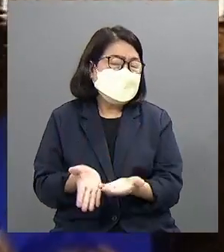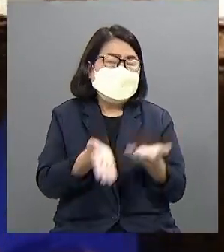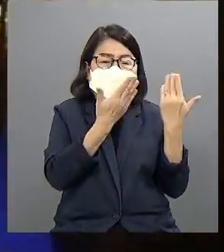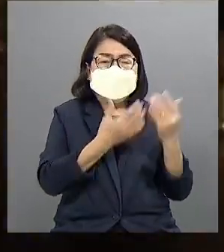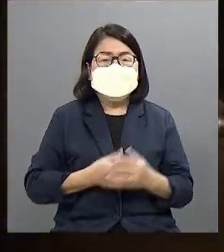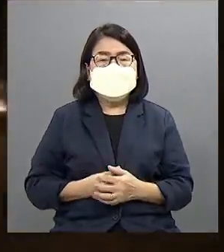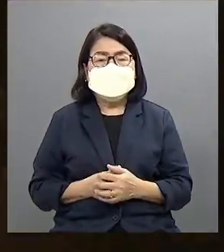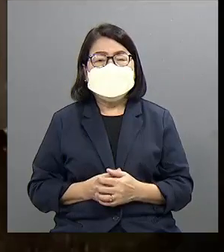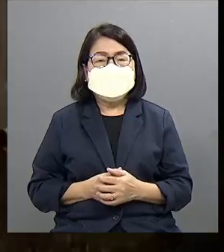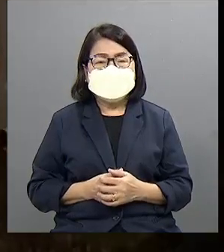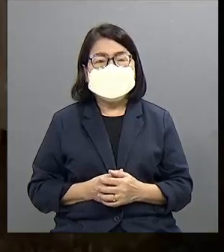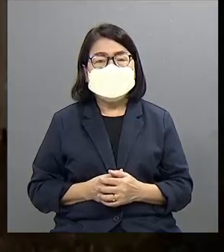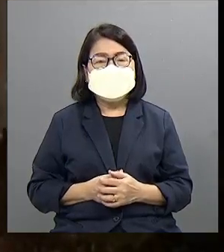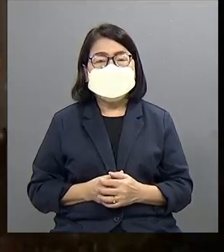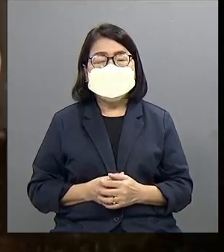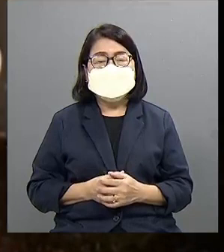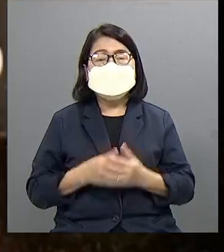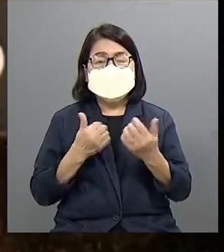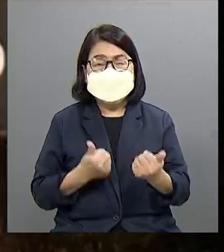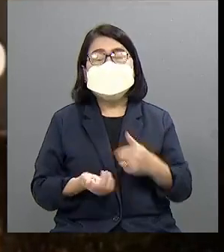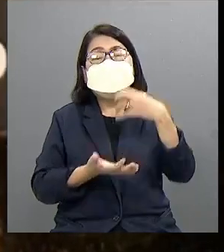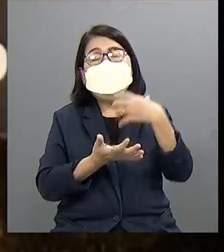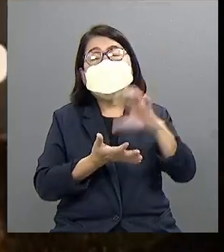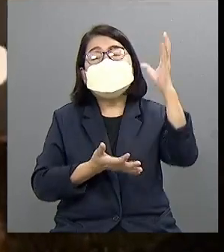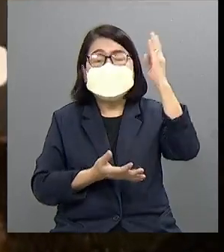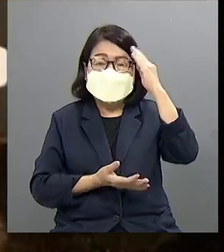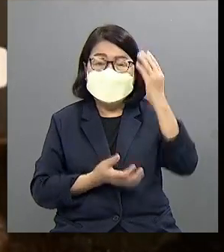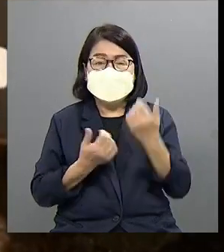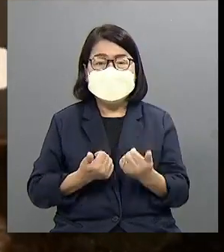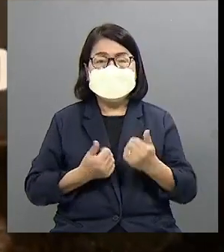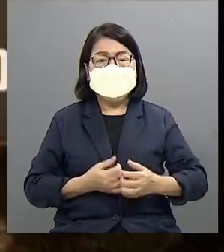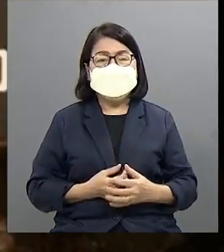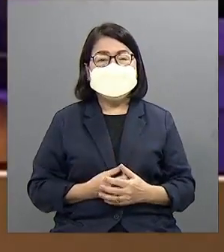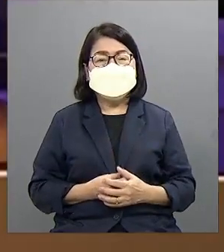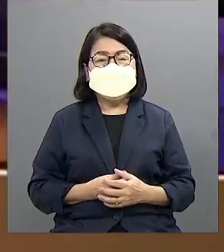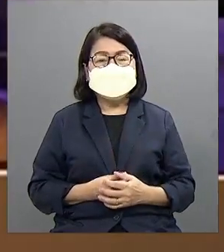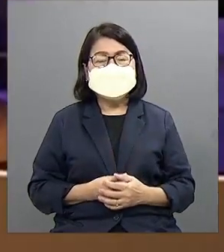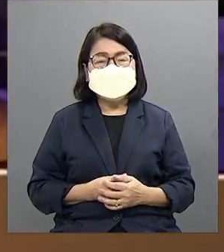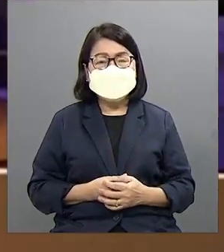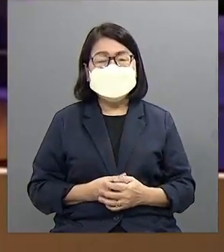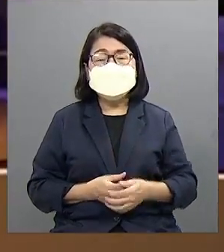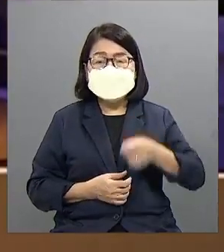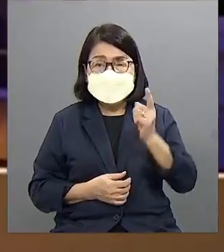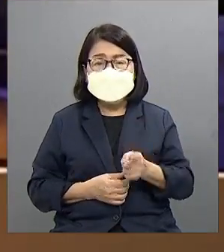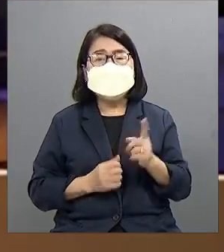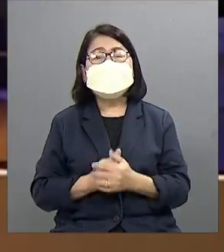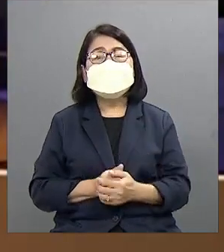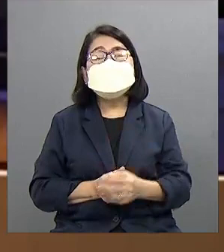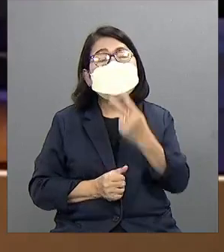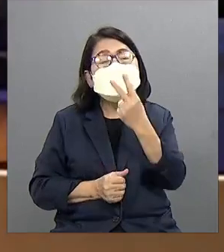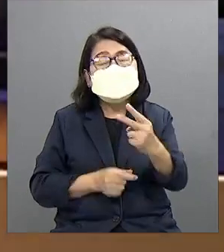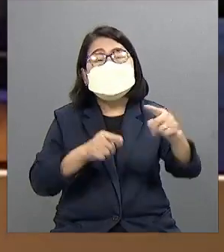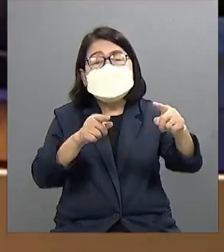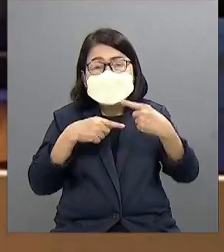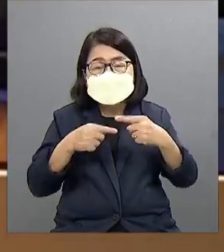นี่นะคะก็เป็นความคืบหน้าล่าสุดนะคะก็ต้องมีการให้โต้แย้งภายใน7วันด้วยนะคะสำหรับ